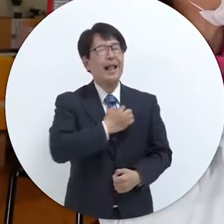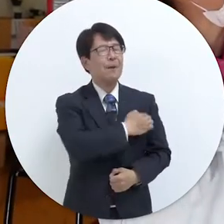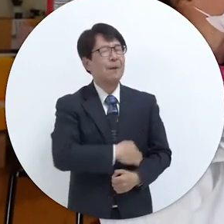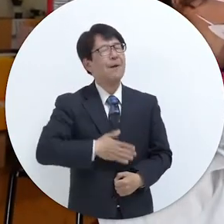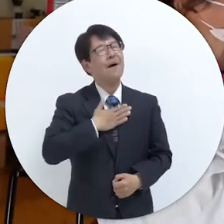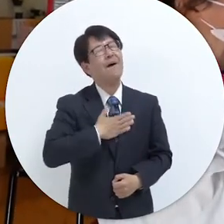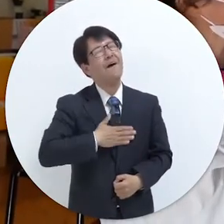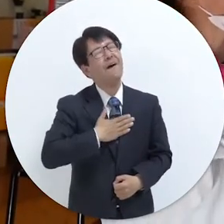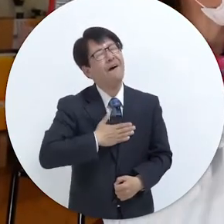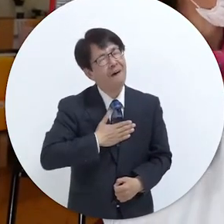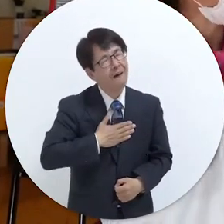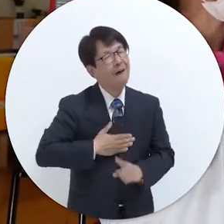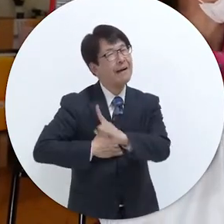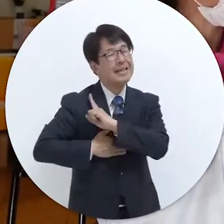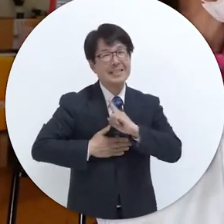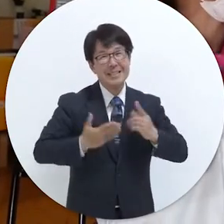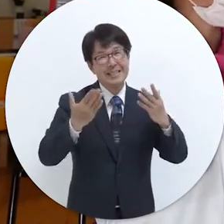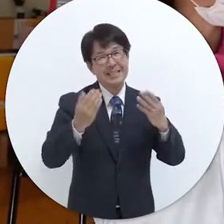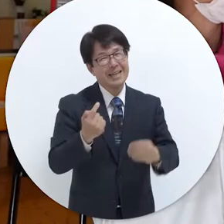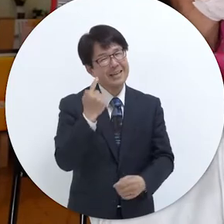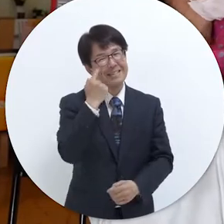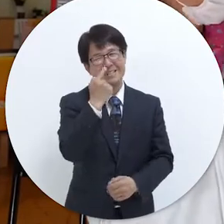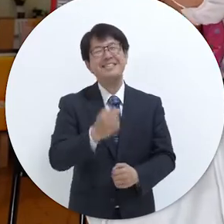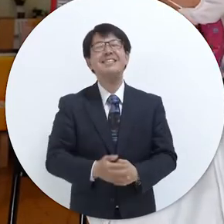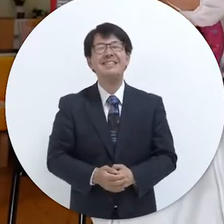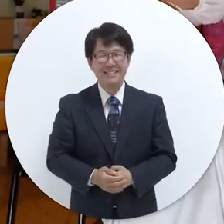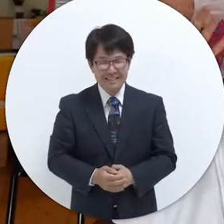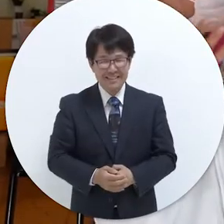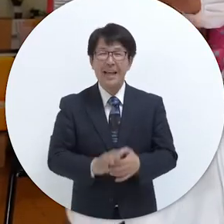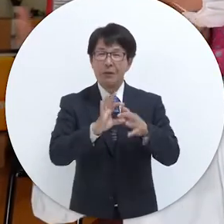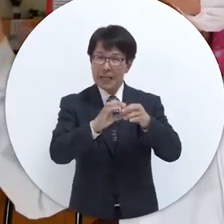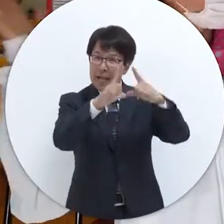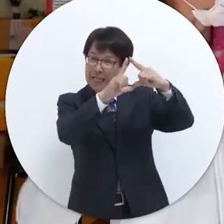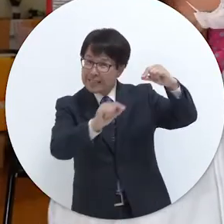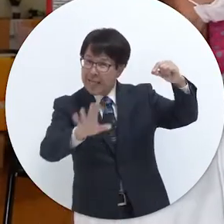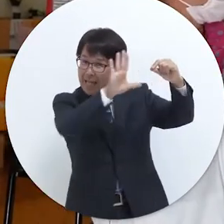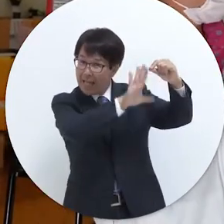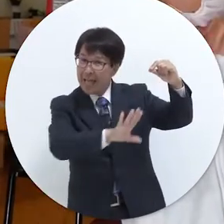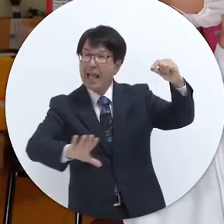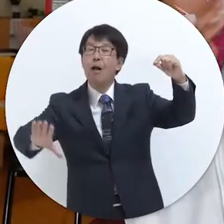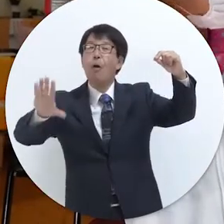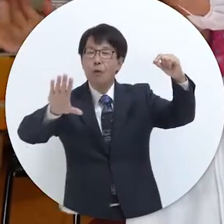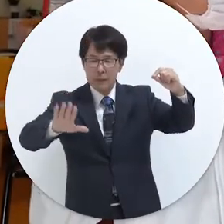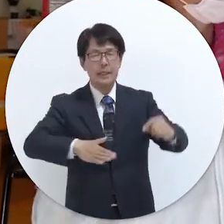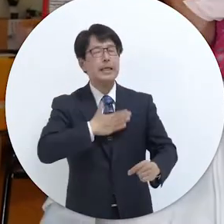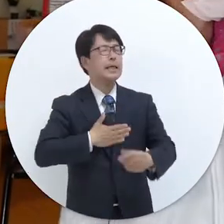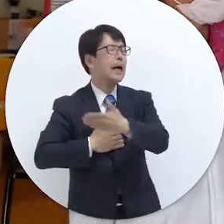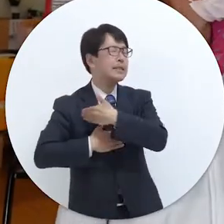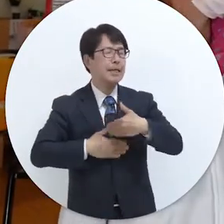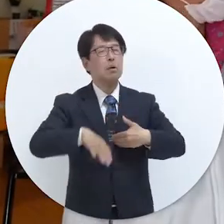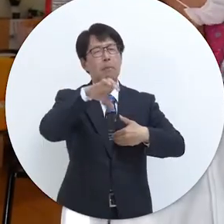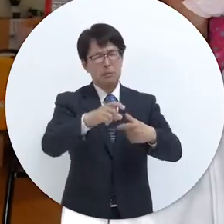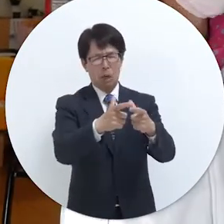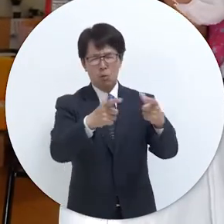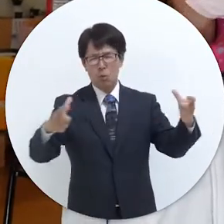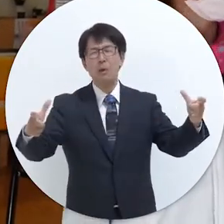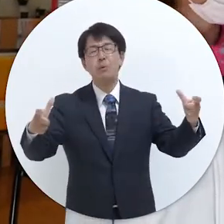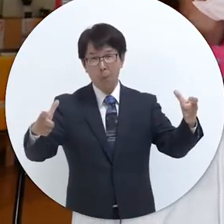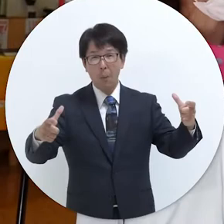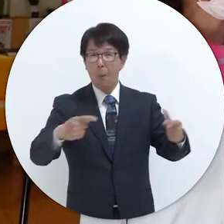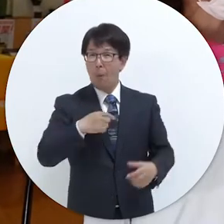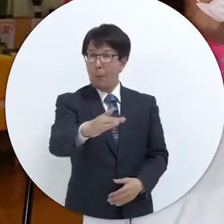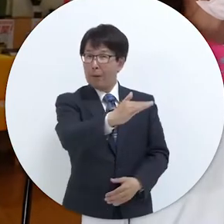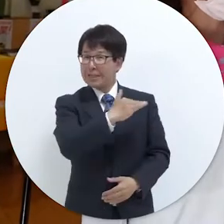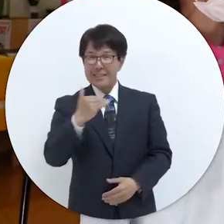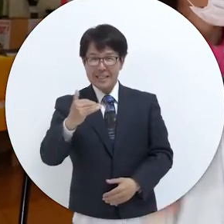癒された一日だったなってすごい感じました、うんうん、なので全国にこういう、ね、癒される場所ができるとですね、そう